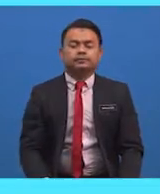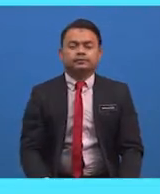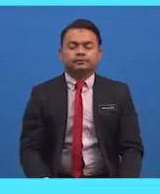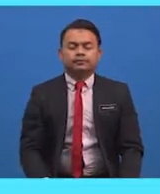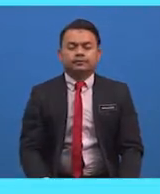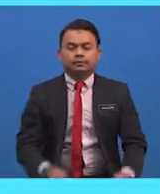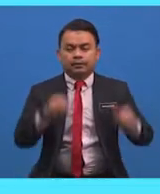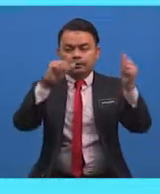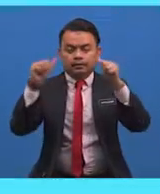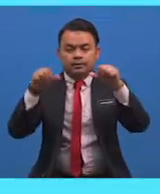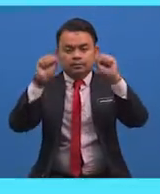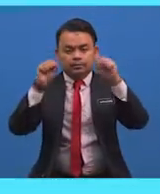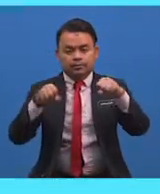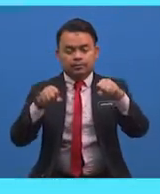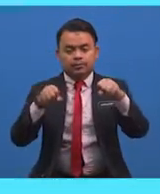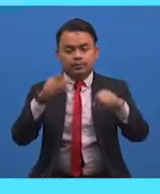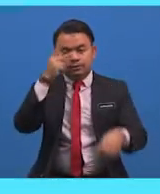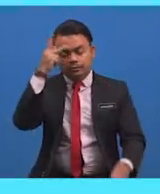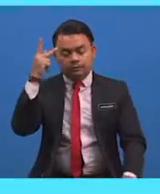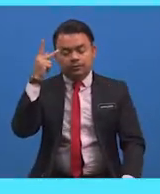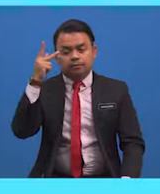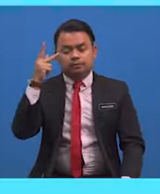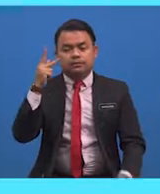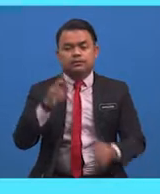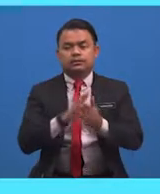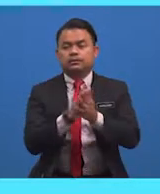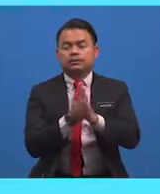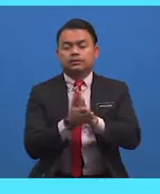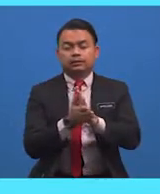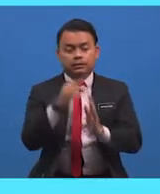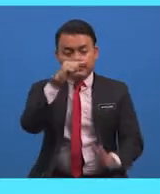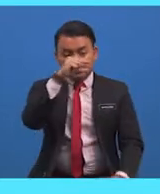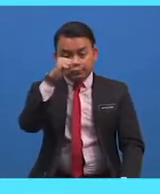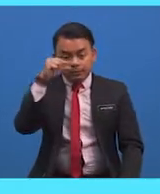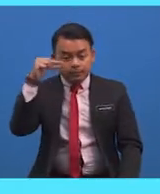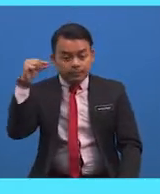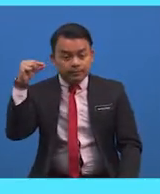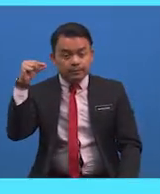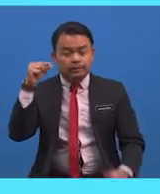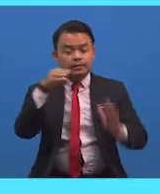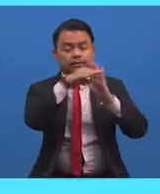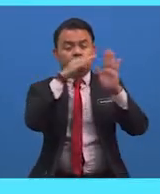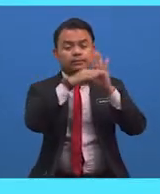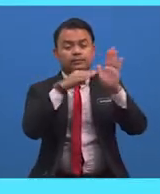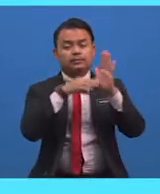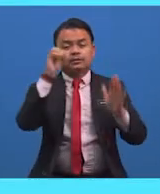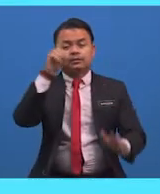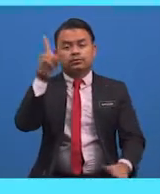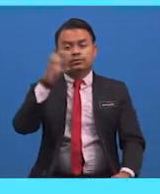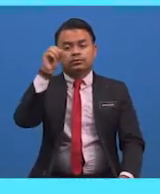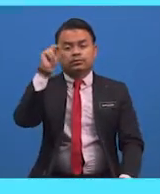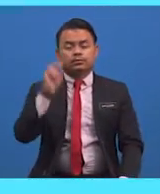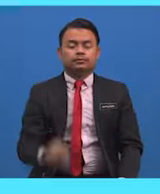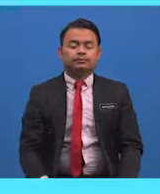boleh menyebabkan berlakunya penipisan lapisan ozon. Punca kelima ialah ujian